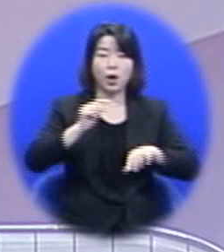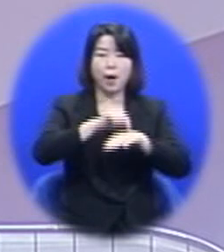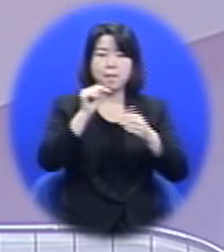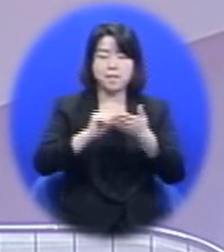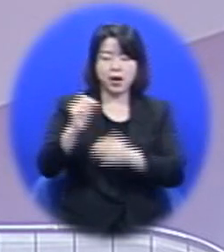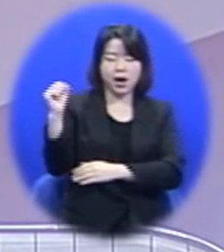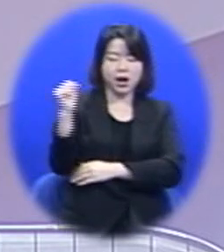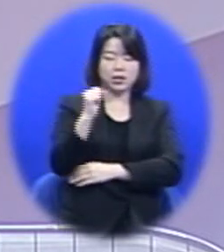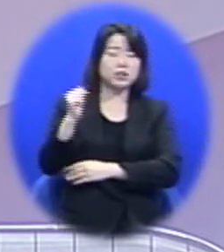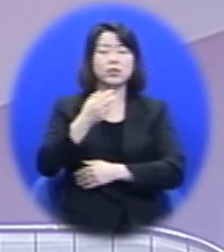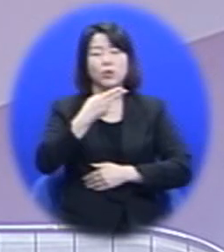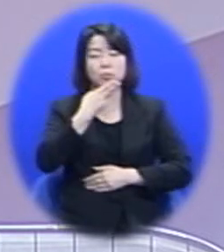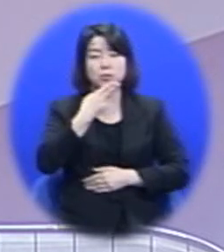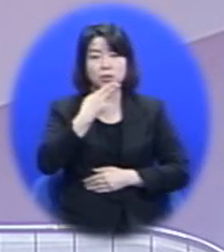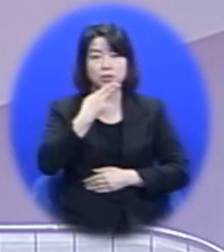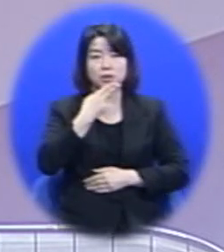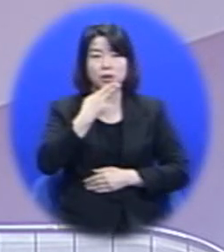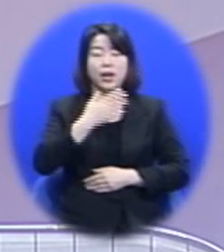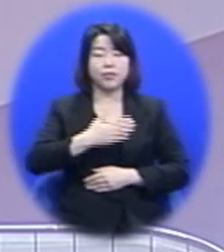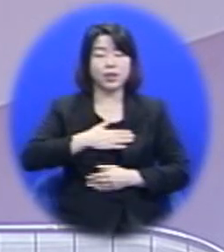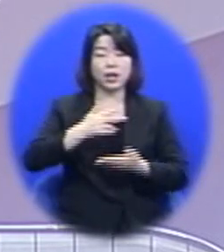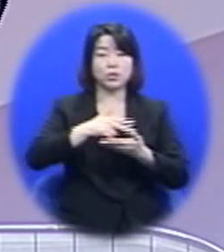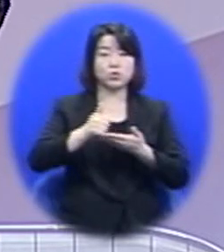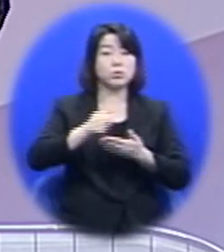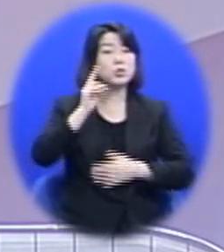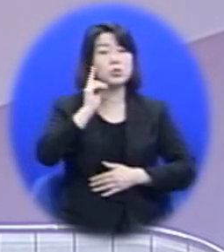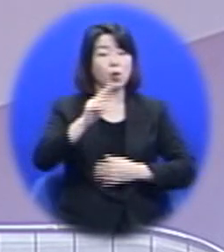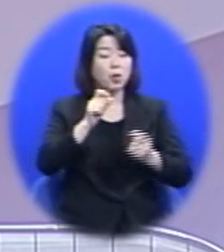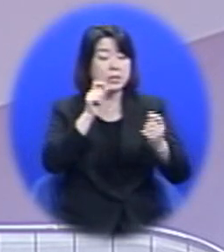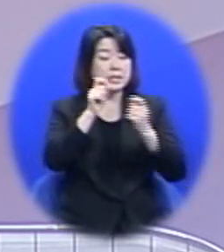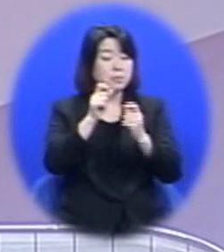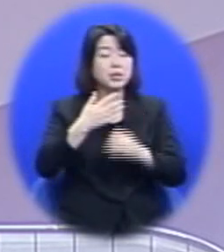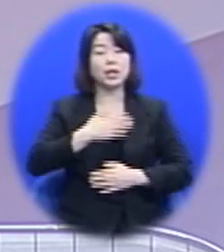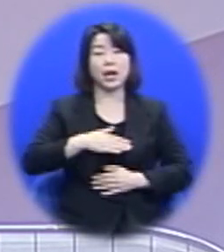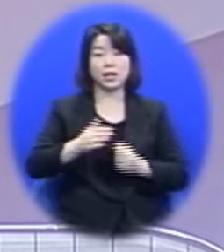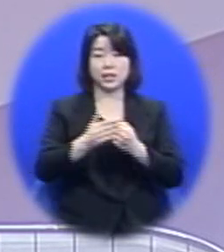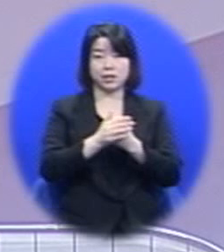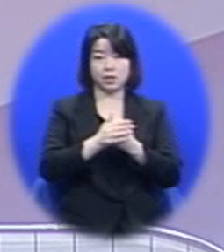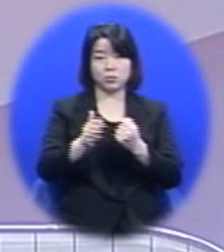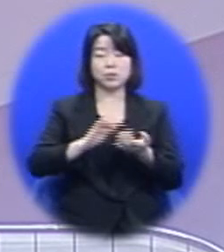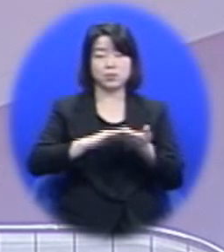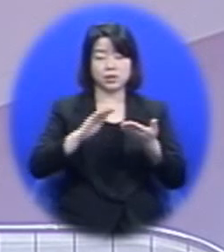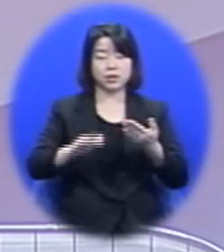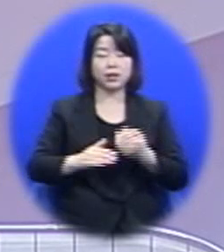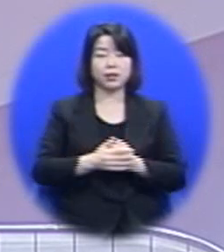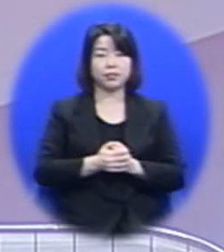요동함이 없습니다. 내가 주님을 너무나 친밀하게 아니까.